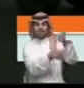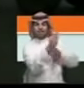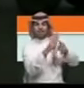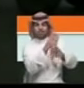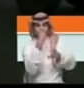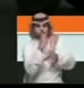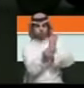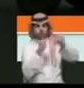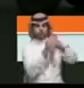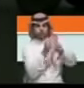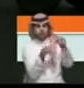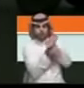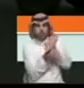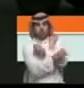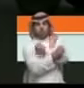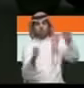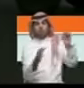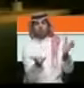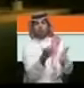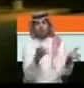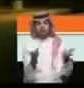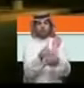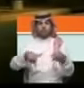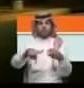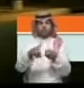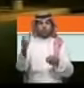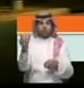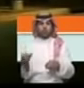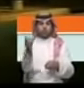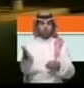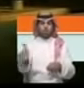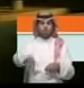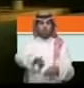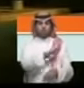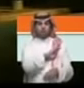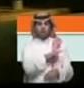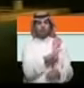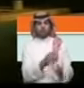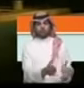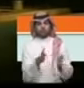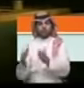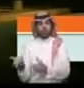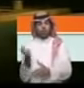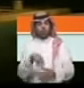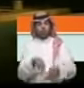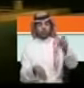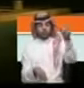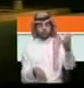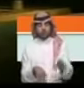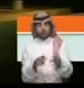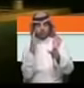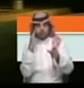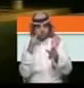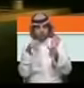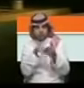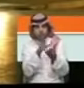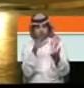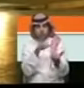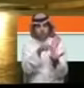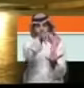أوروزوجان ما أسفر عن مقتل 16 مسلحا. وأضافت الوكالة أن القوات الخاصة نفذت مداهمة في